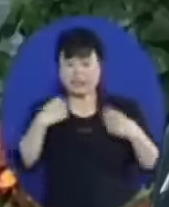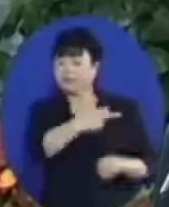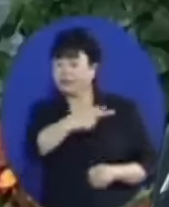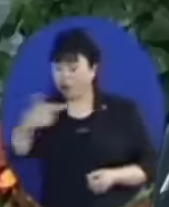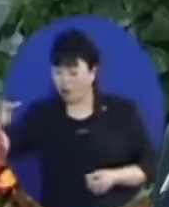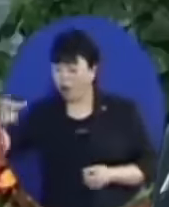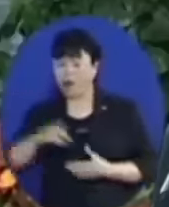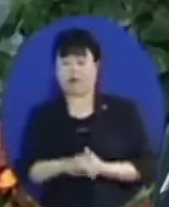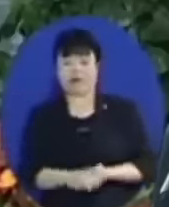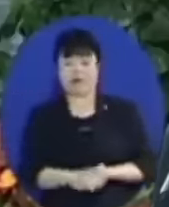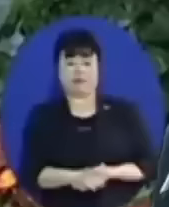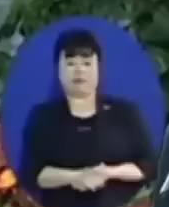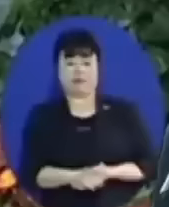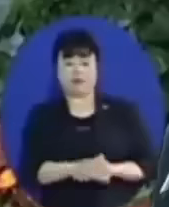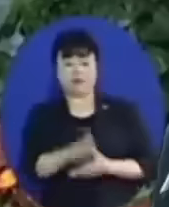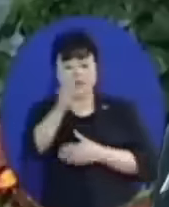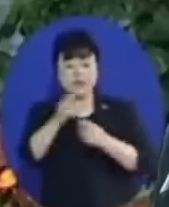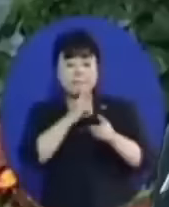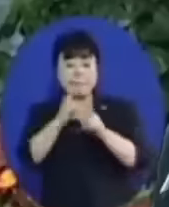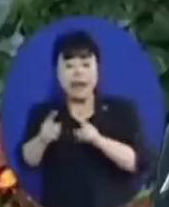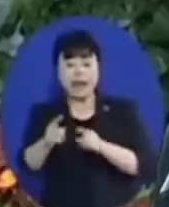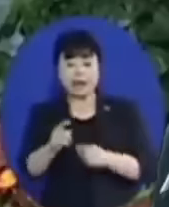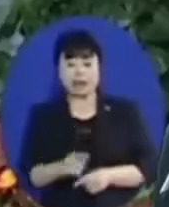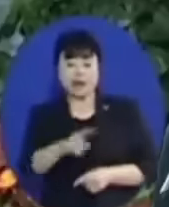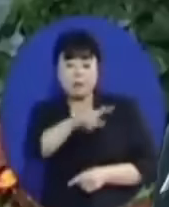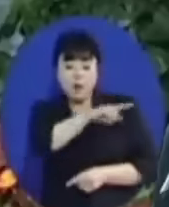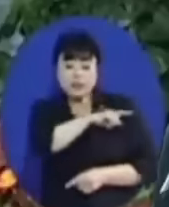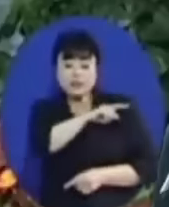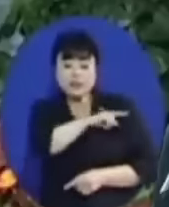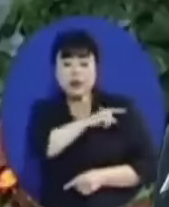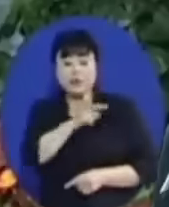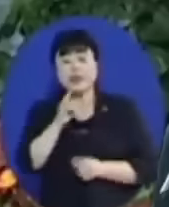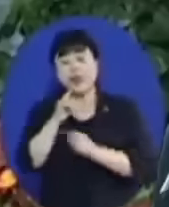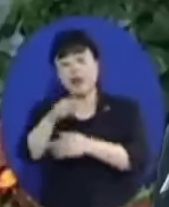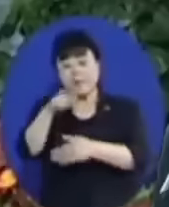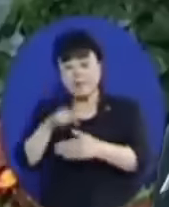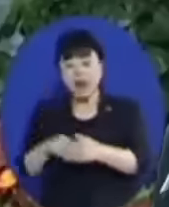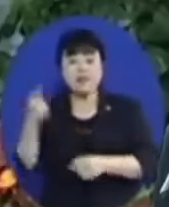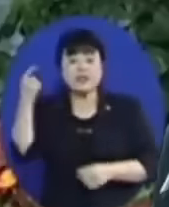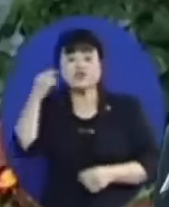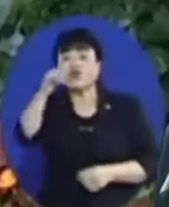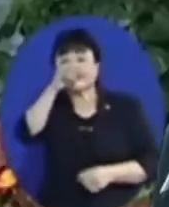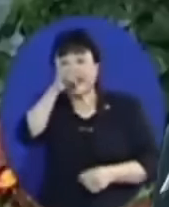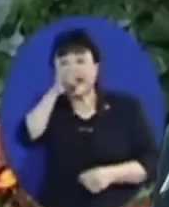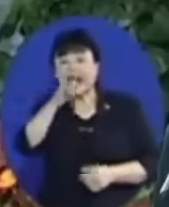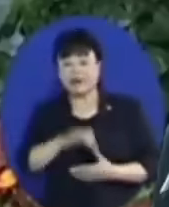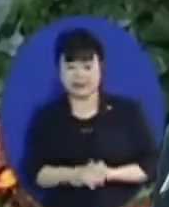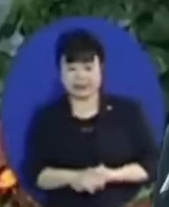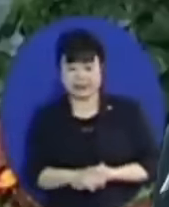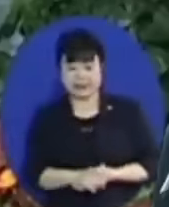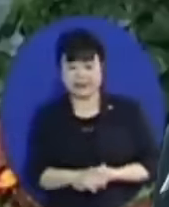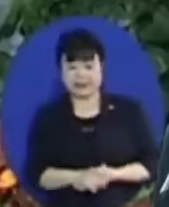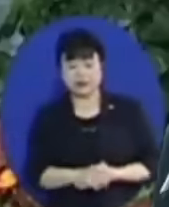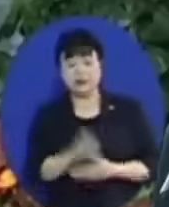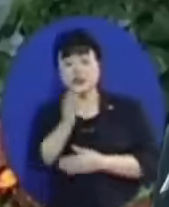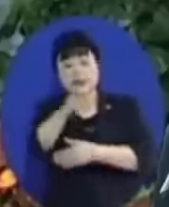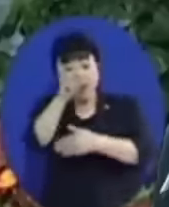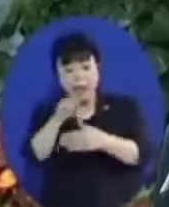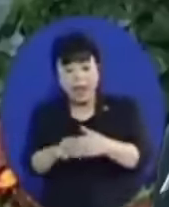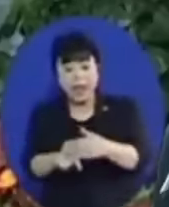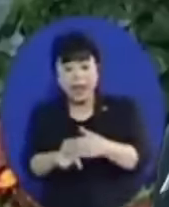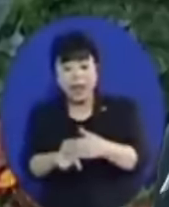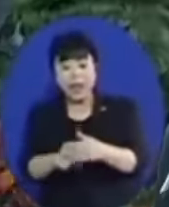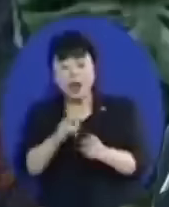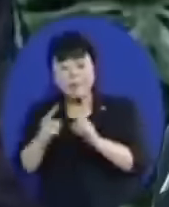알아야 되는 것입니다. 우리가 하는 말은 무엇보다 먼저 내 마음이 듣고 있다는 것을 알아야 됩니다. 우리 마음에,